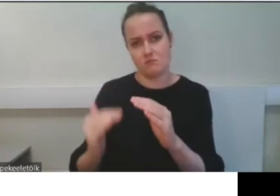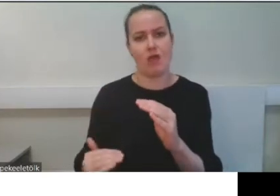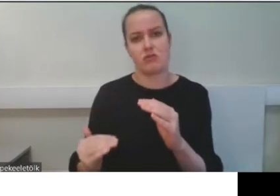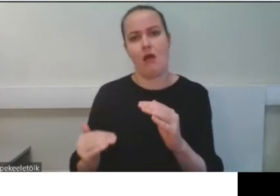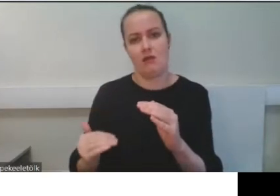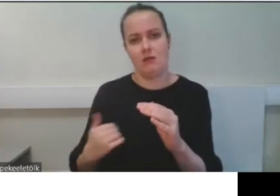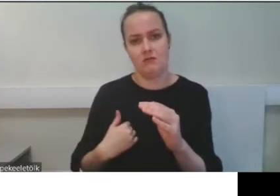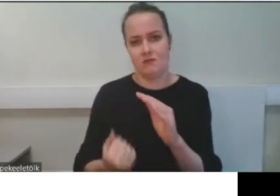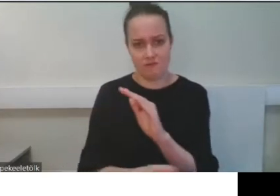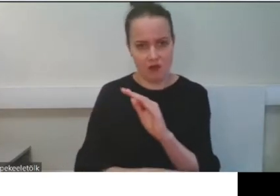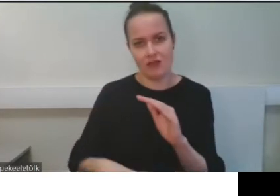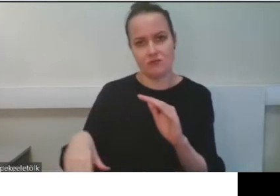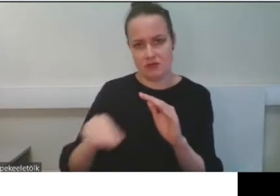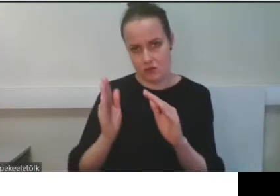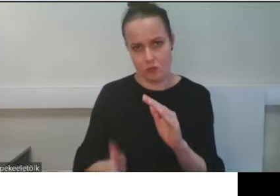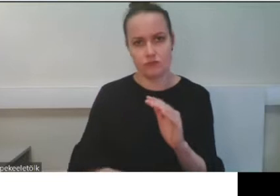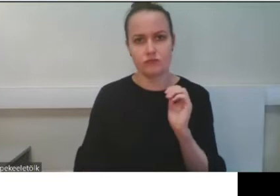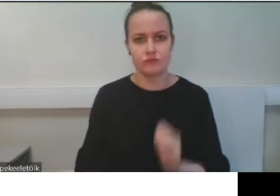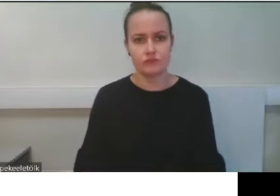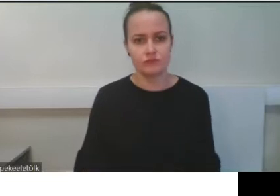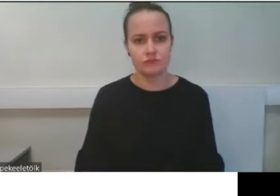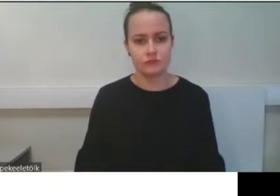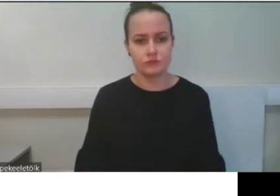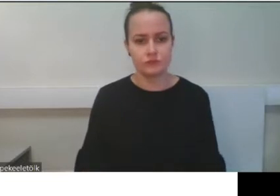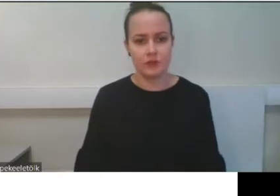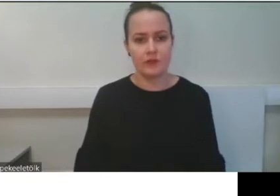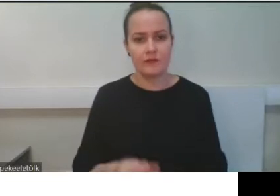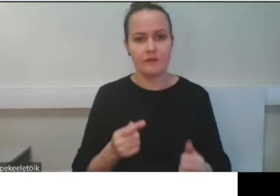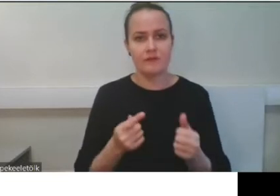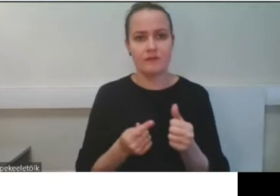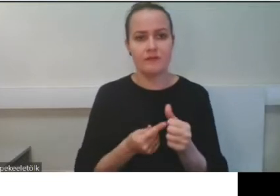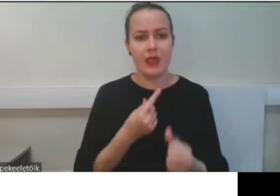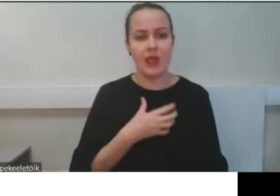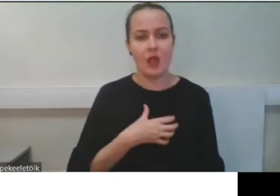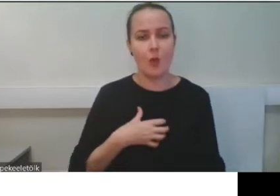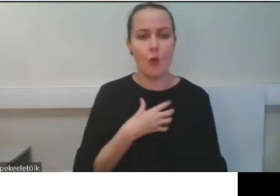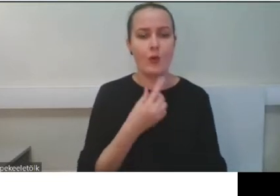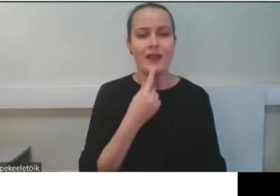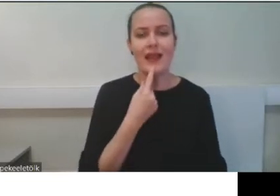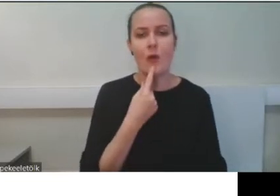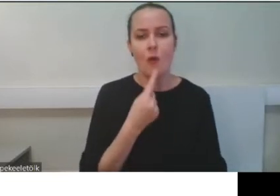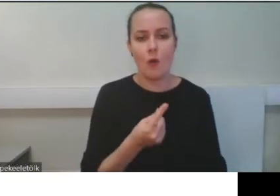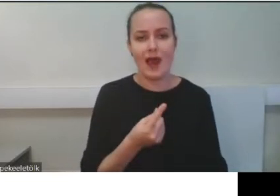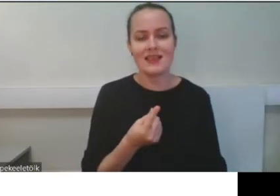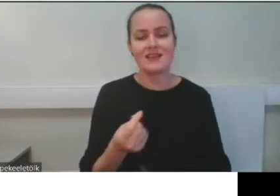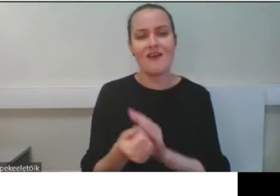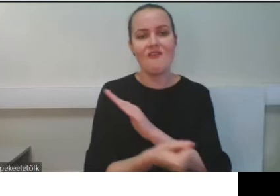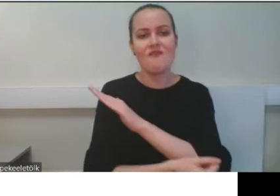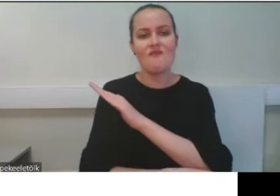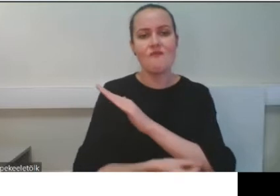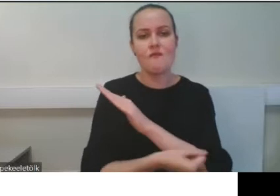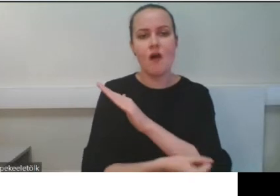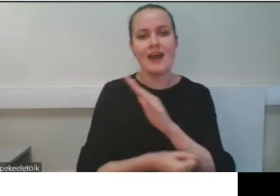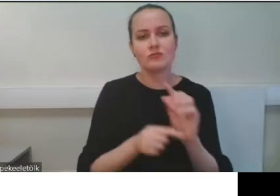Et siit tegelikuses on näha, et näiteks puuetega laste suhtelise vaesuse määr